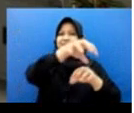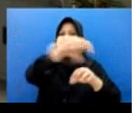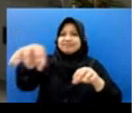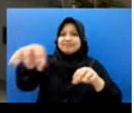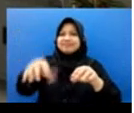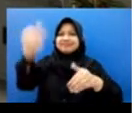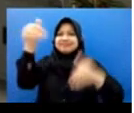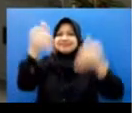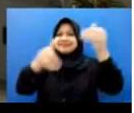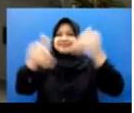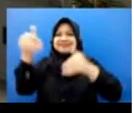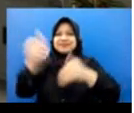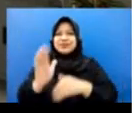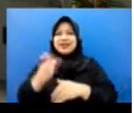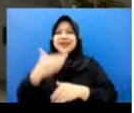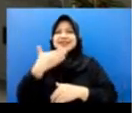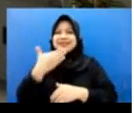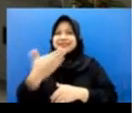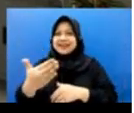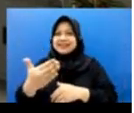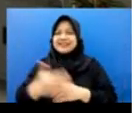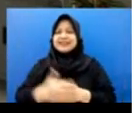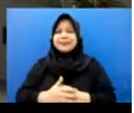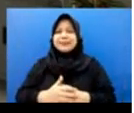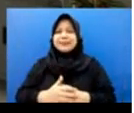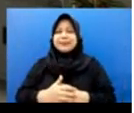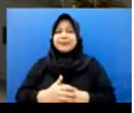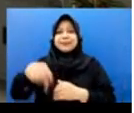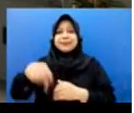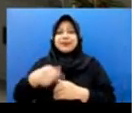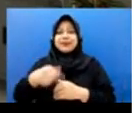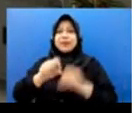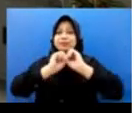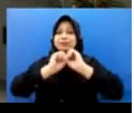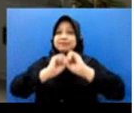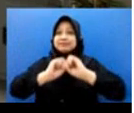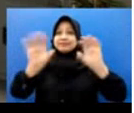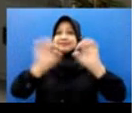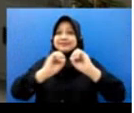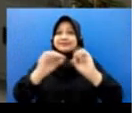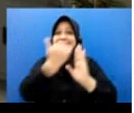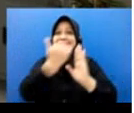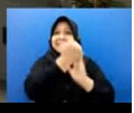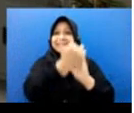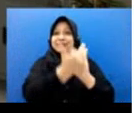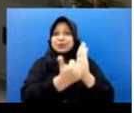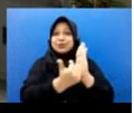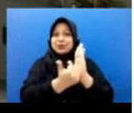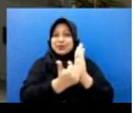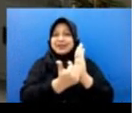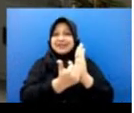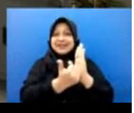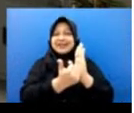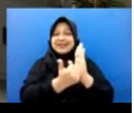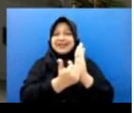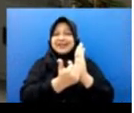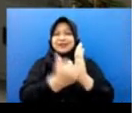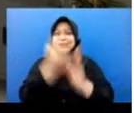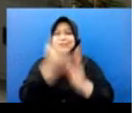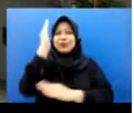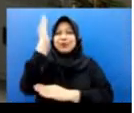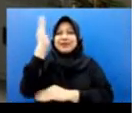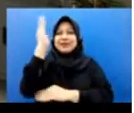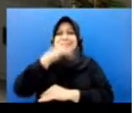Dan sebelumnya izinkan saya untuk menyampaikan susunan acara yang akan kita lihat bersama pada webinar hari ini. Yang